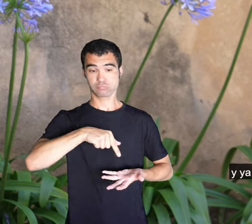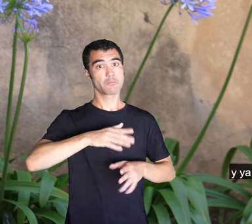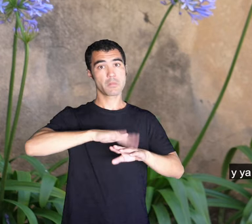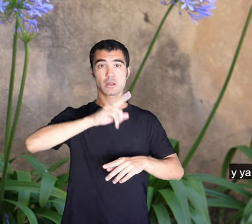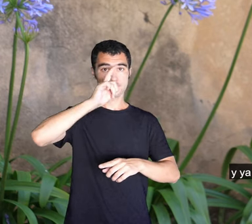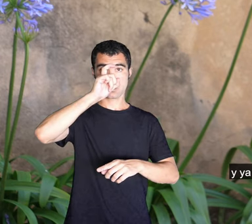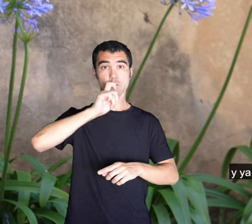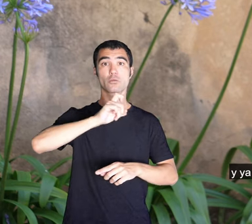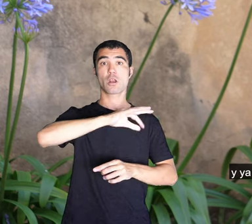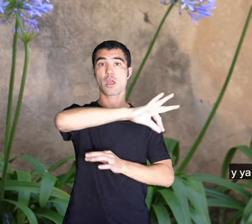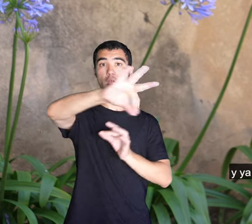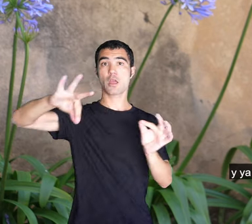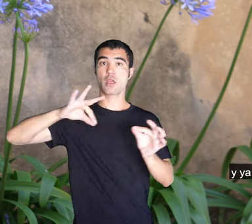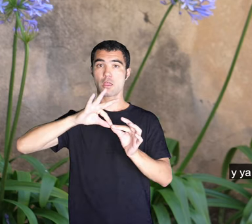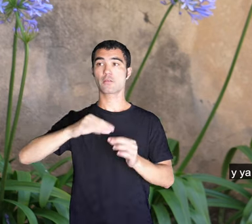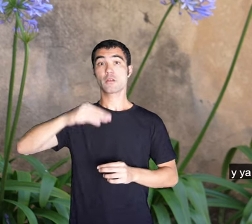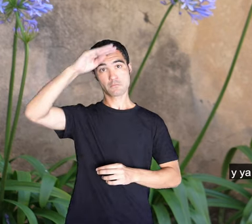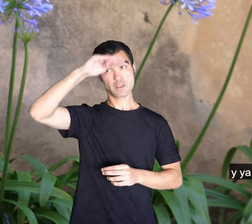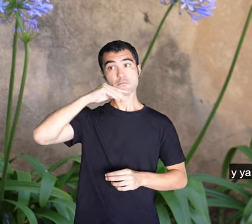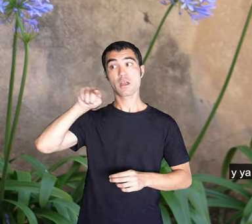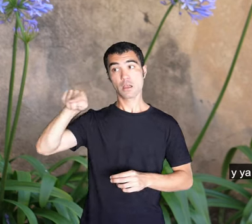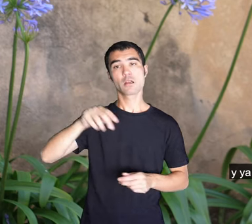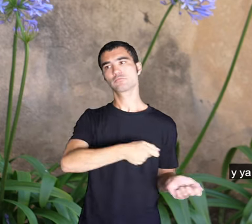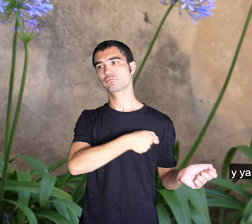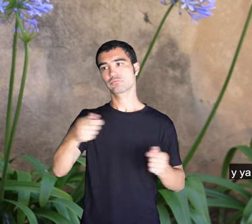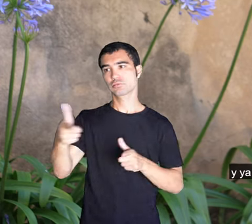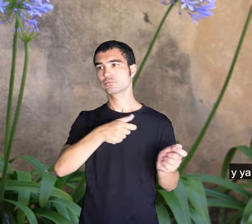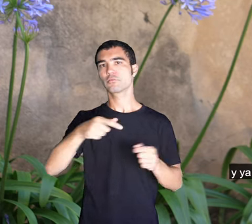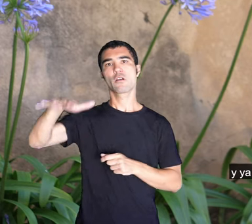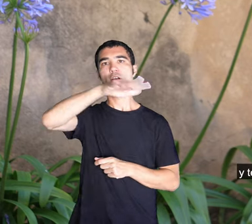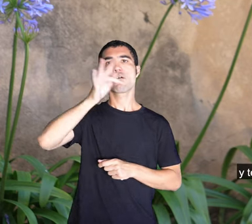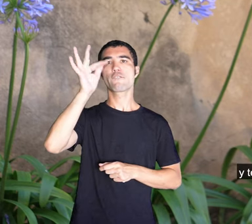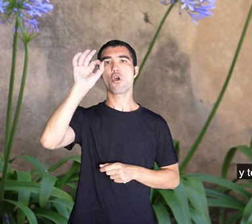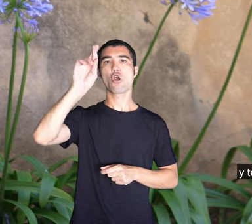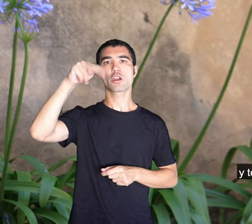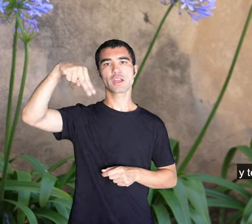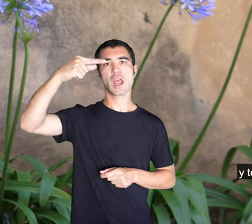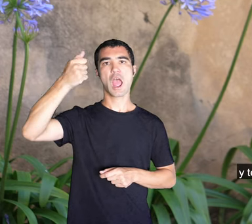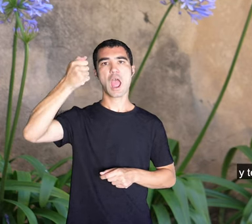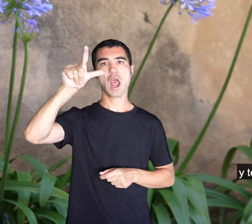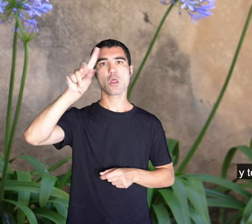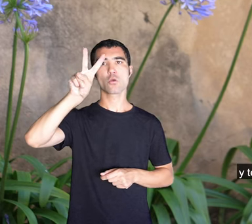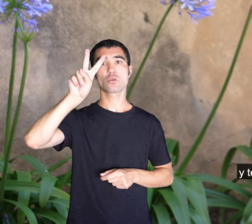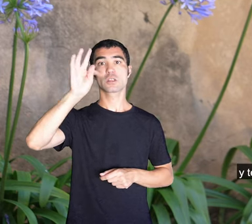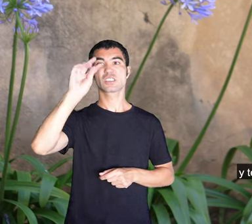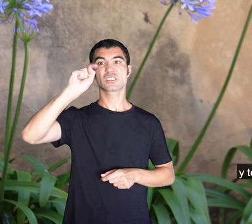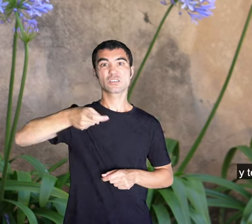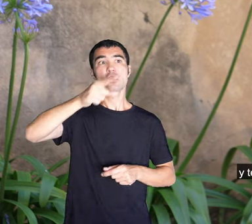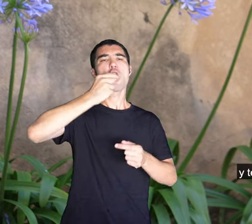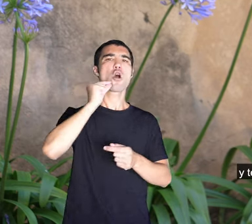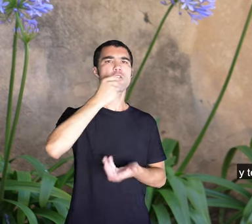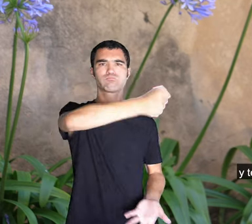per tot l'any. I a mon pare li duen, de per Fornalutx, sempre li duen